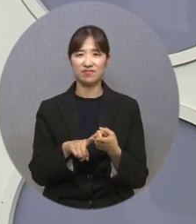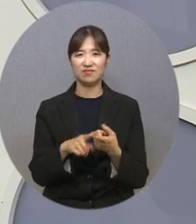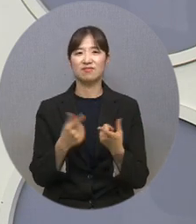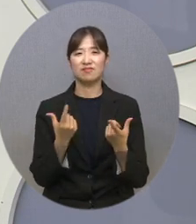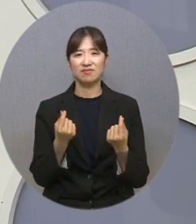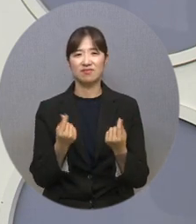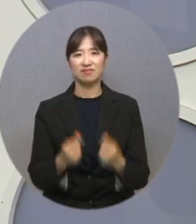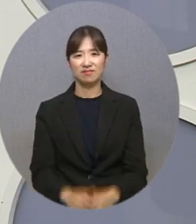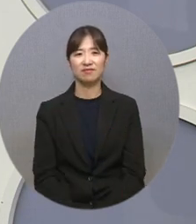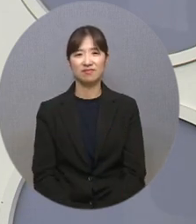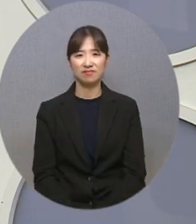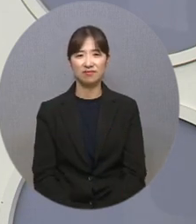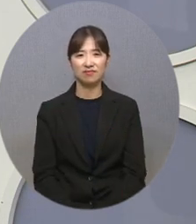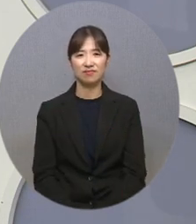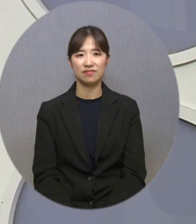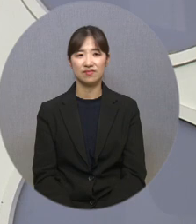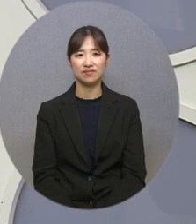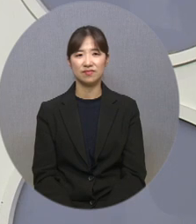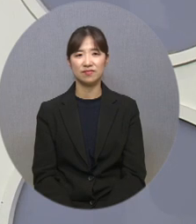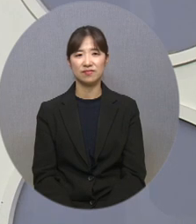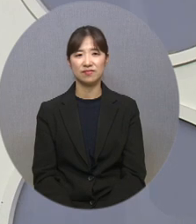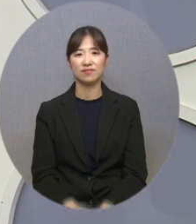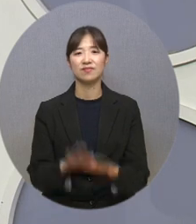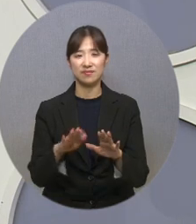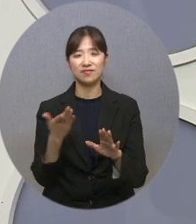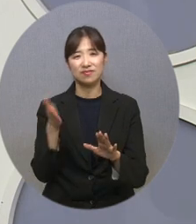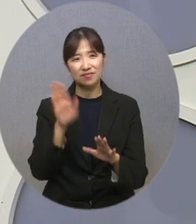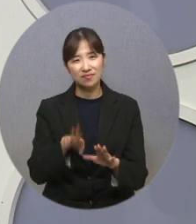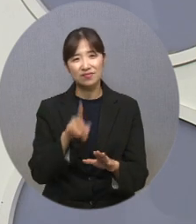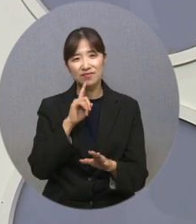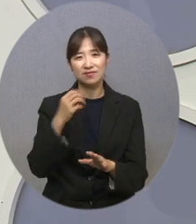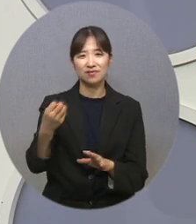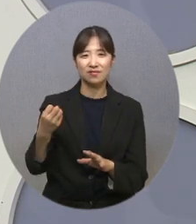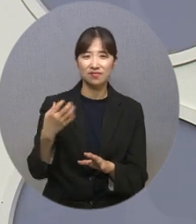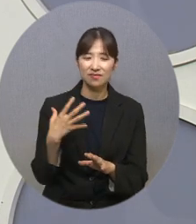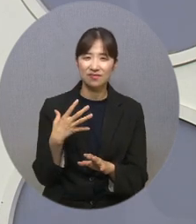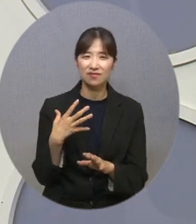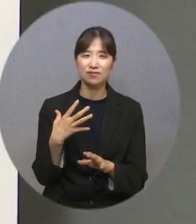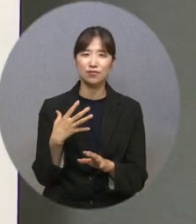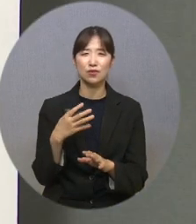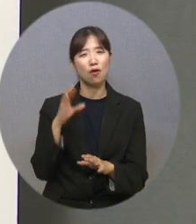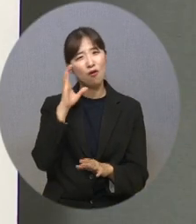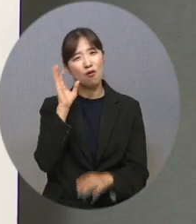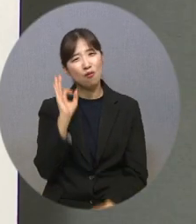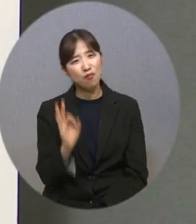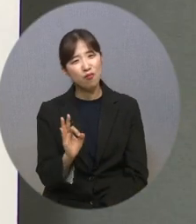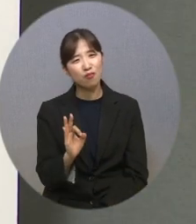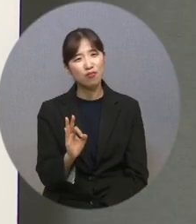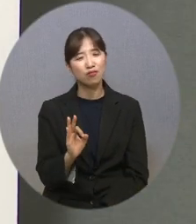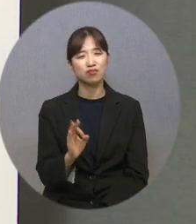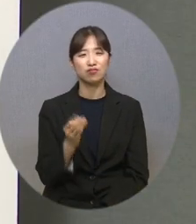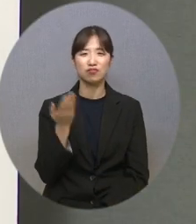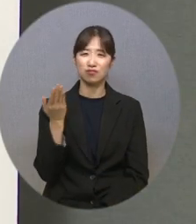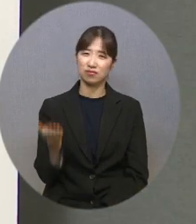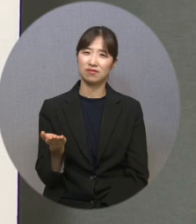현실입니다. 팩트입니다, 그게. 아니, 그런데 네. 지금 이제 얘기를 듣다 보니까 네. 자꾸